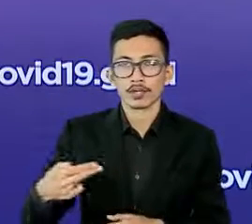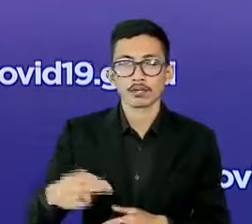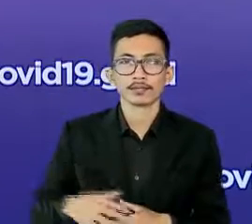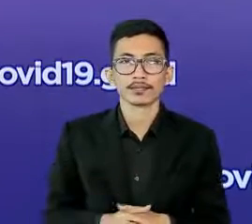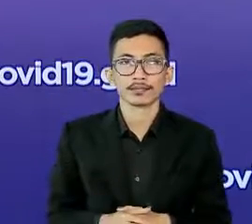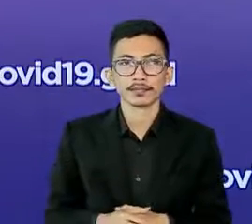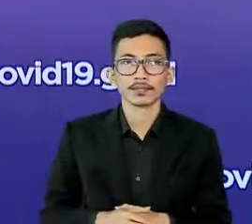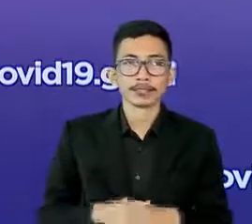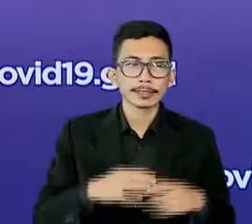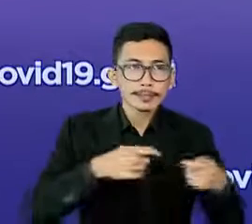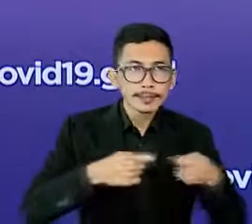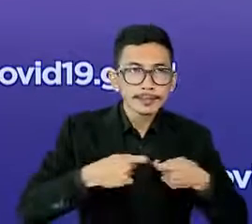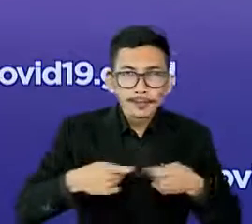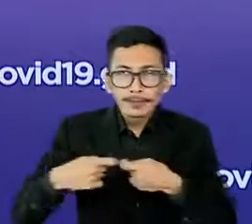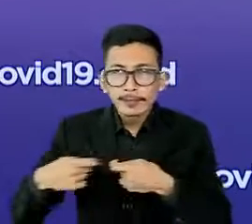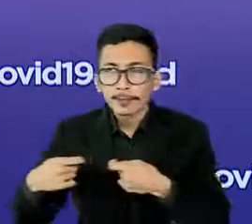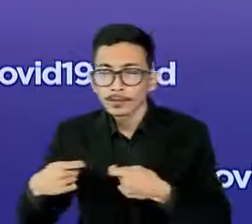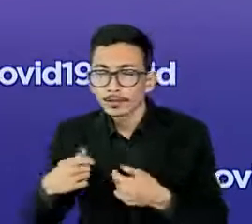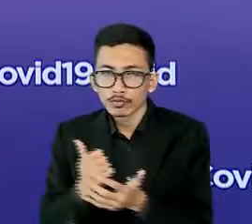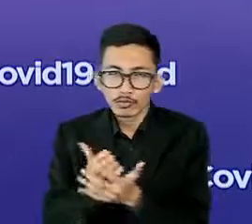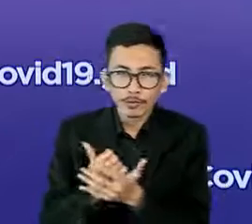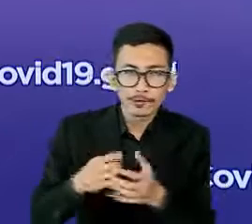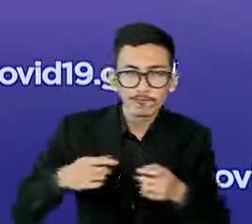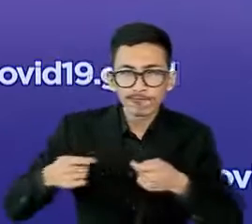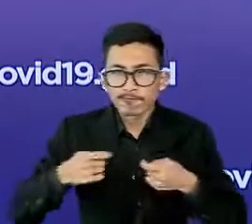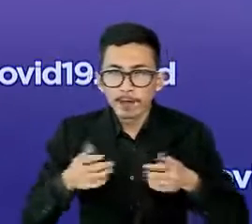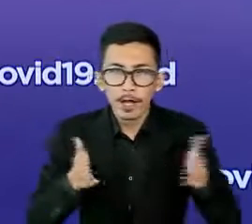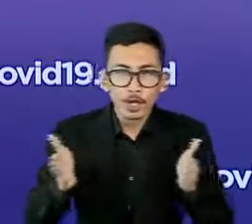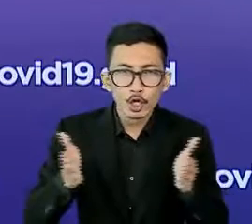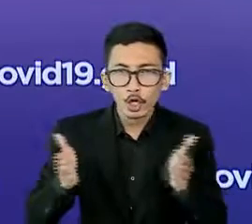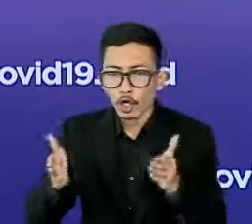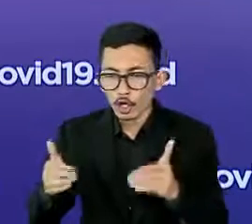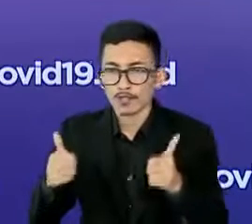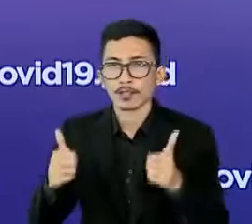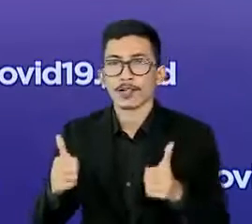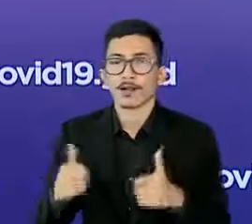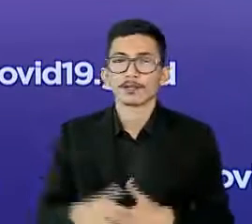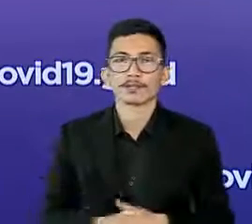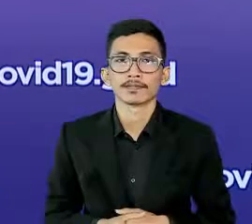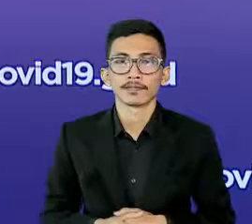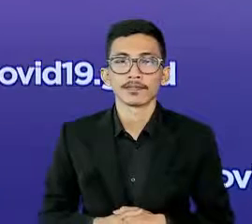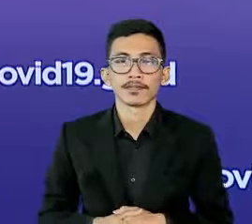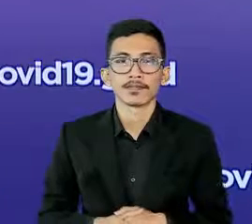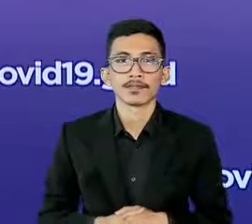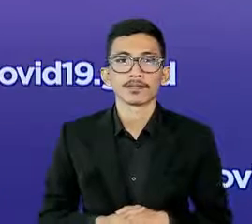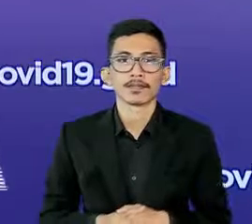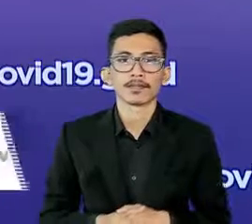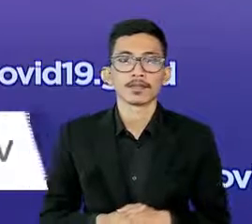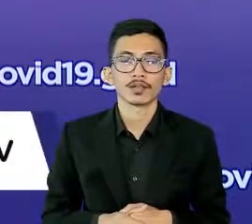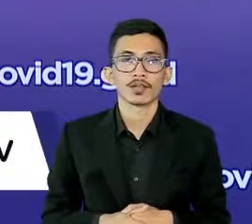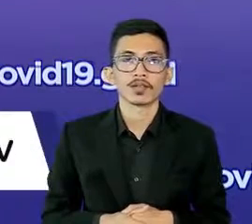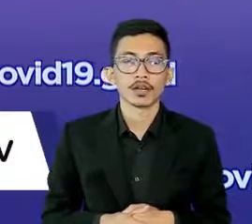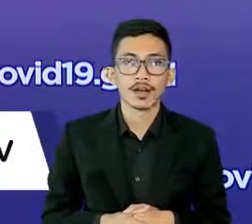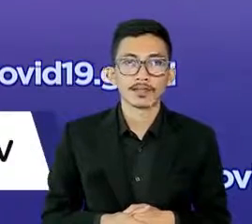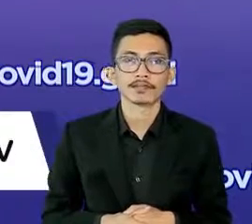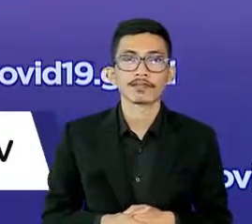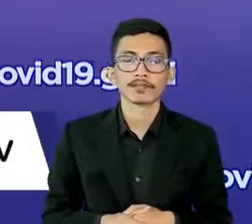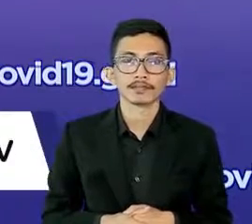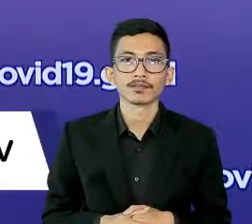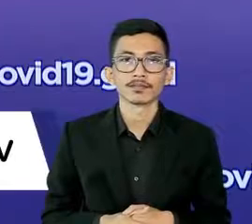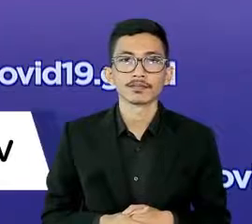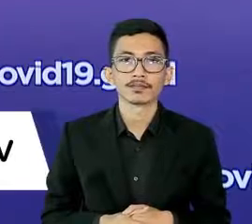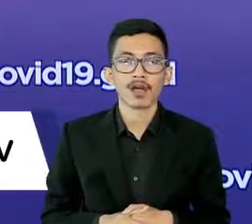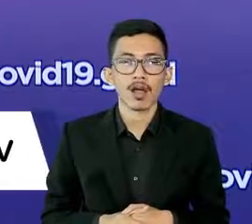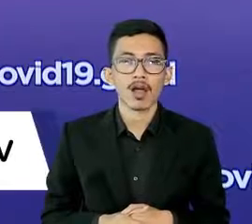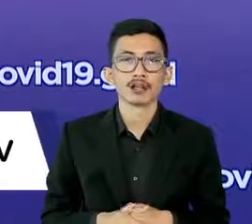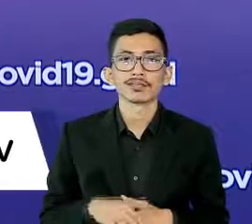pengendalian dapat dilakukan dengan optimal urusan lu inilah yang kita akan lewat tegakkan sebagai